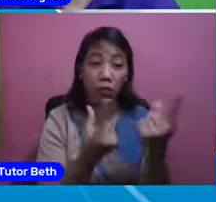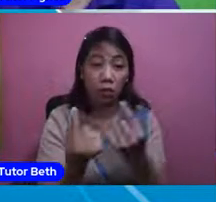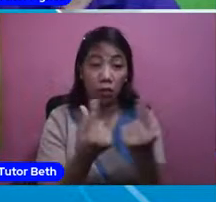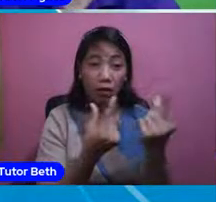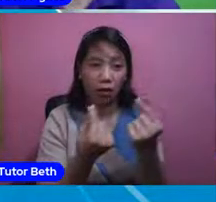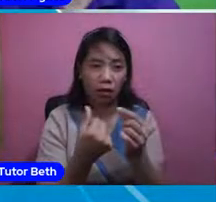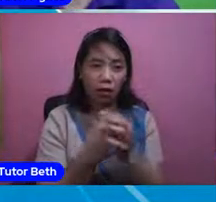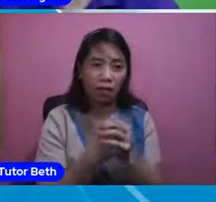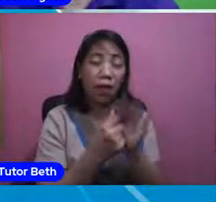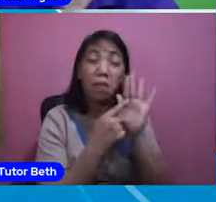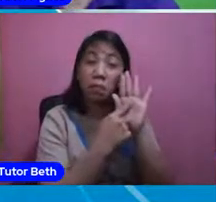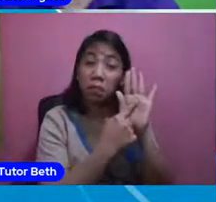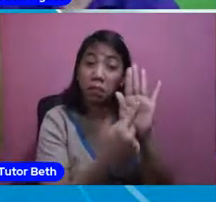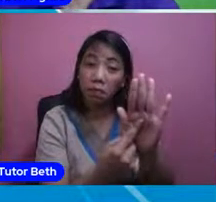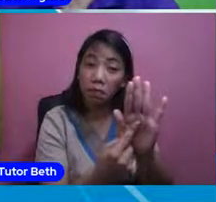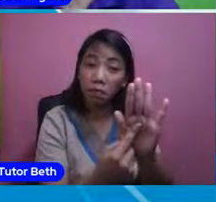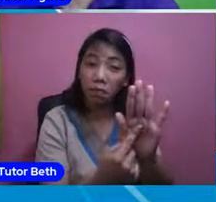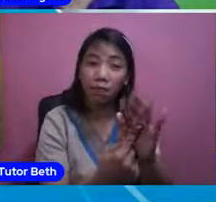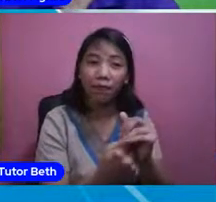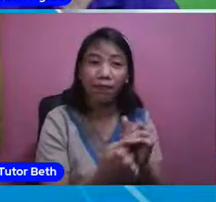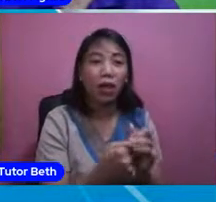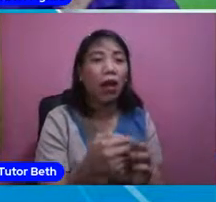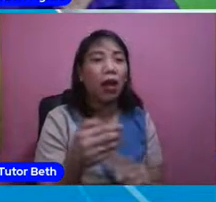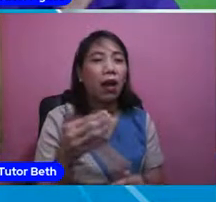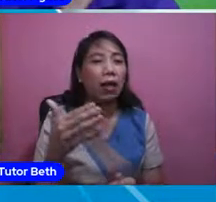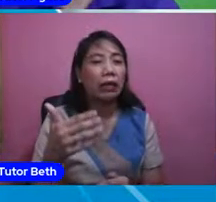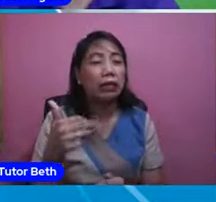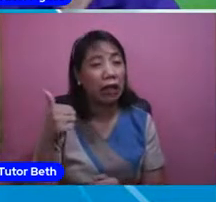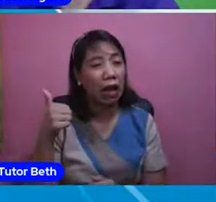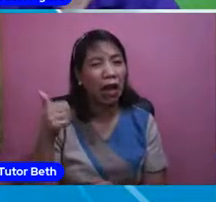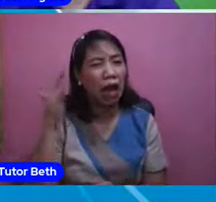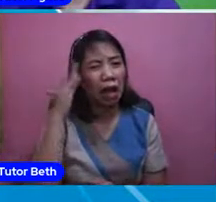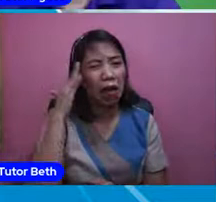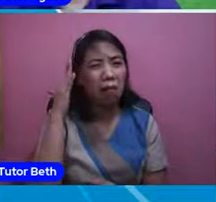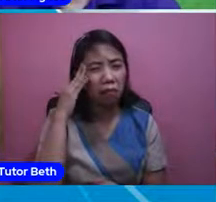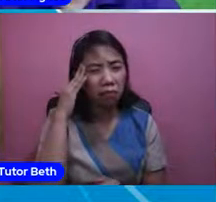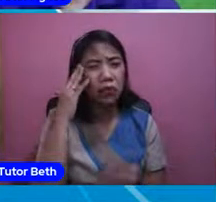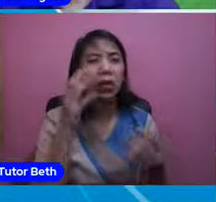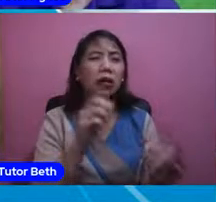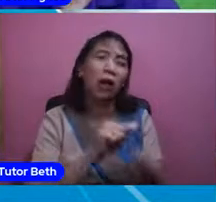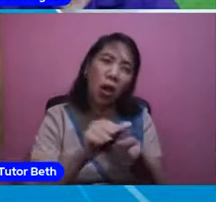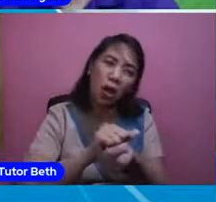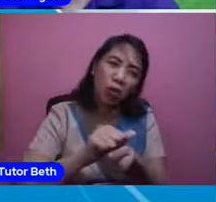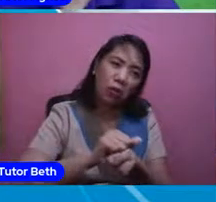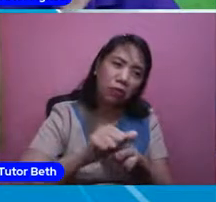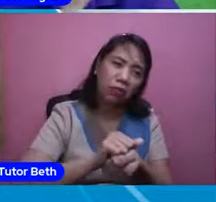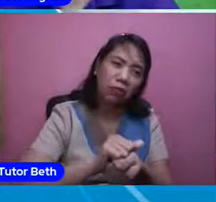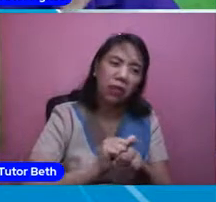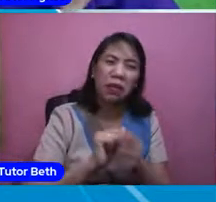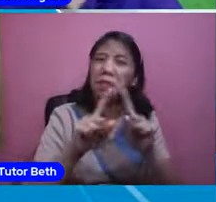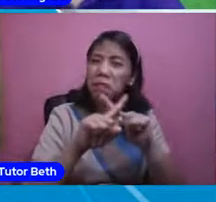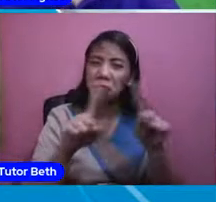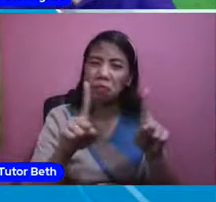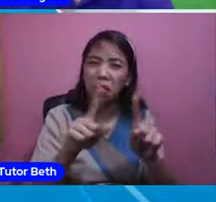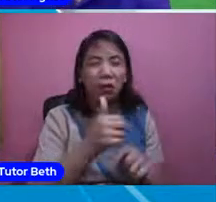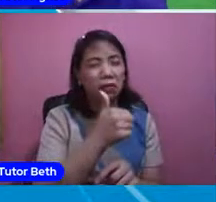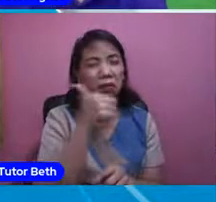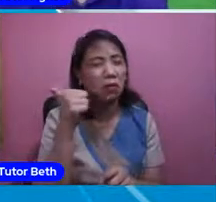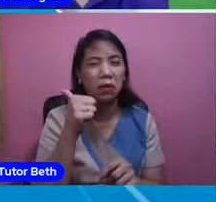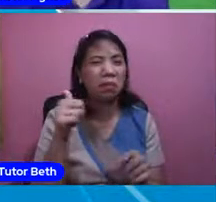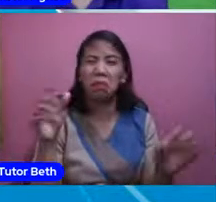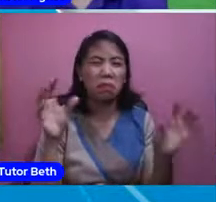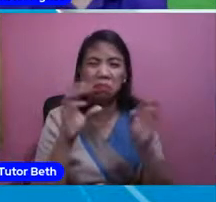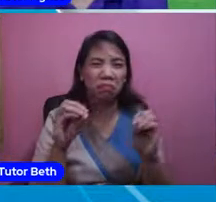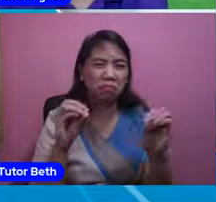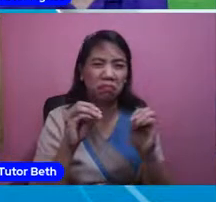yung pinapakita ng larawan, kaya niyang gawin. Pero may mga bata naman, siguro dahil sa murang edad niya, hindi pa